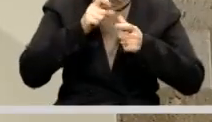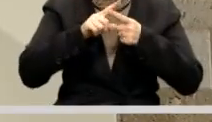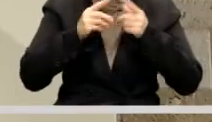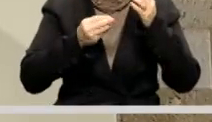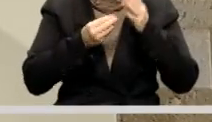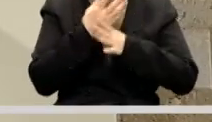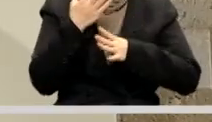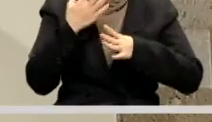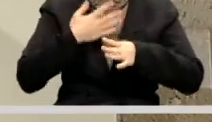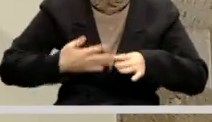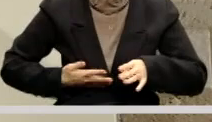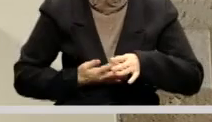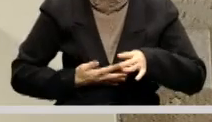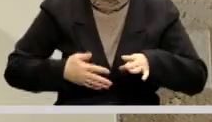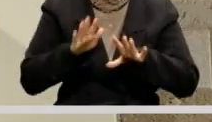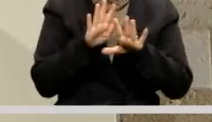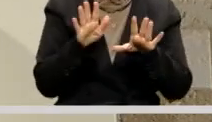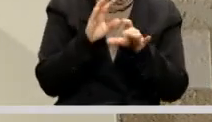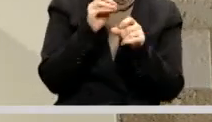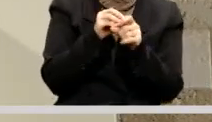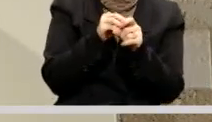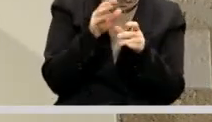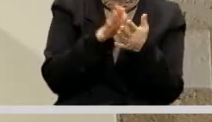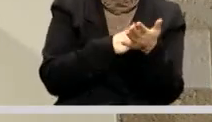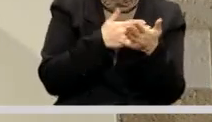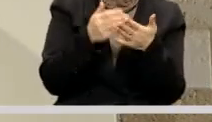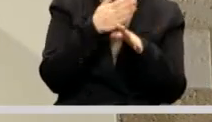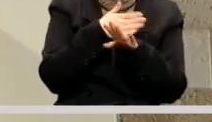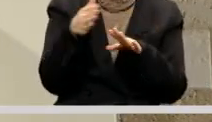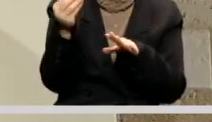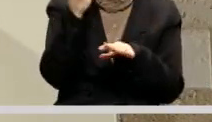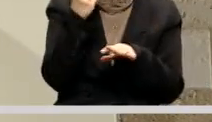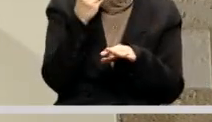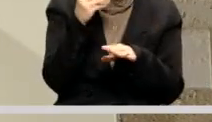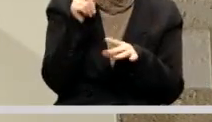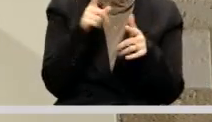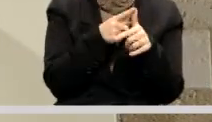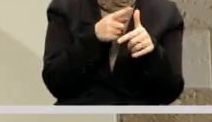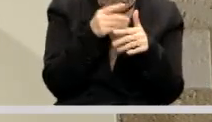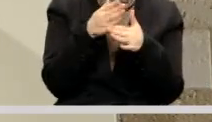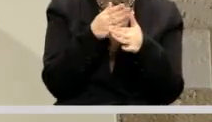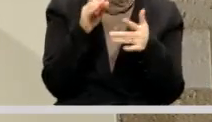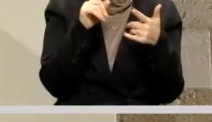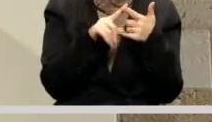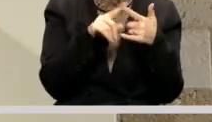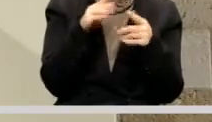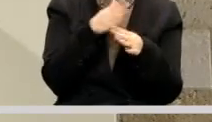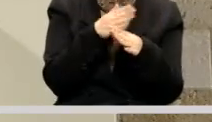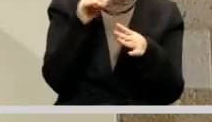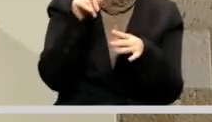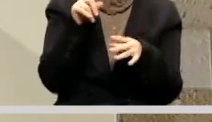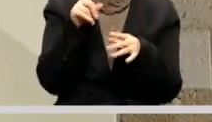için kahvaltıyı daha geç alıyor. Bu bir nedendir. Bir diğeri bir önceki günden ertesi